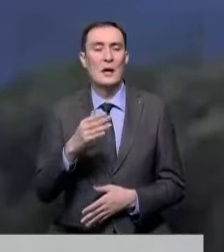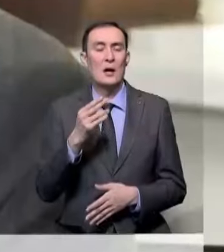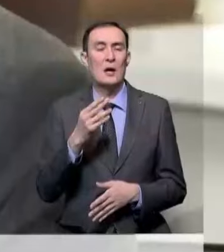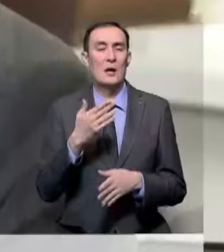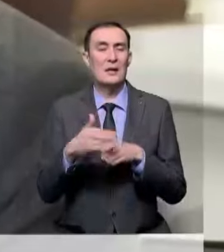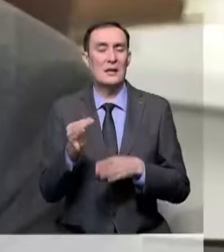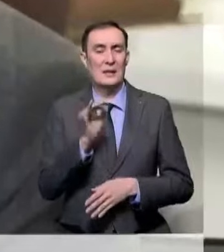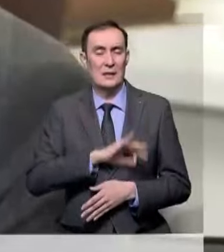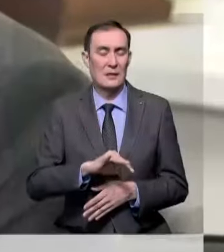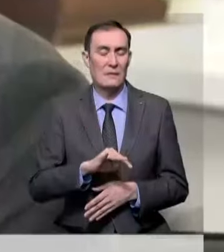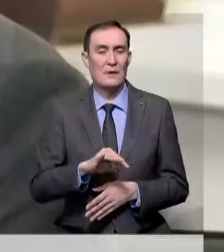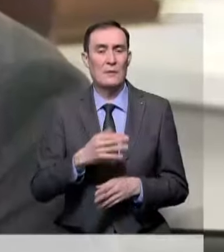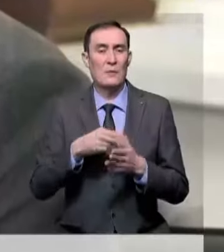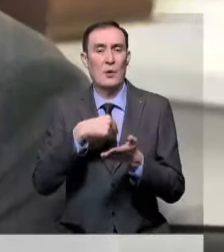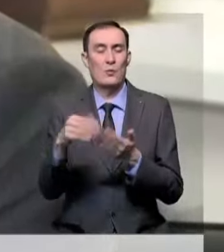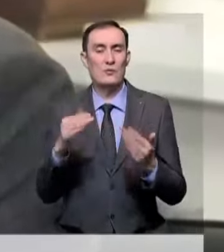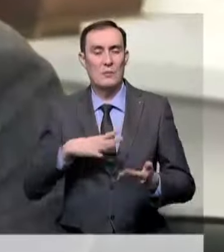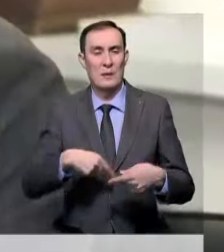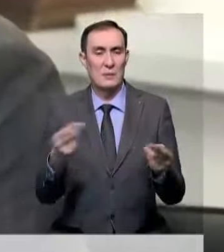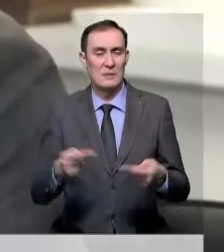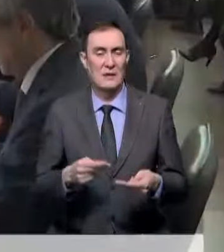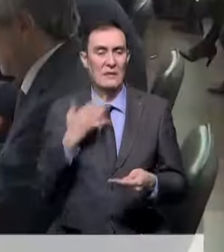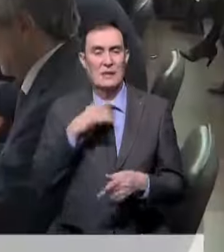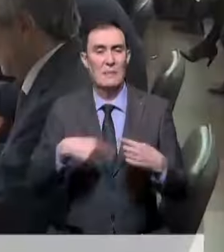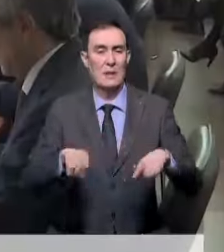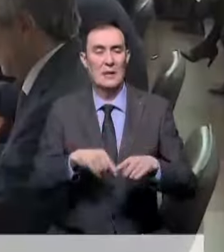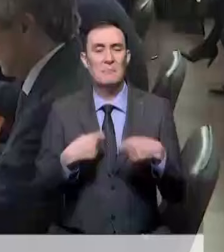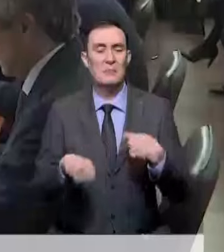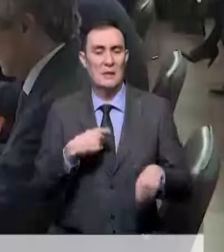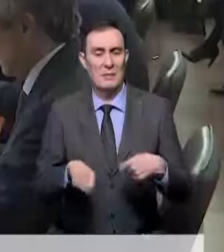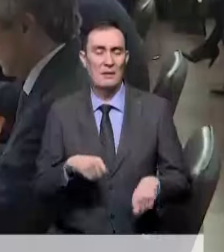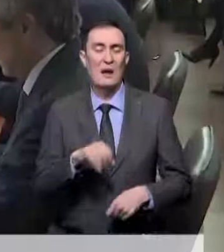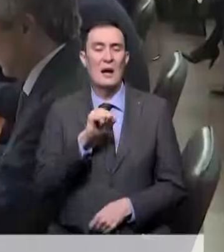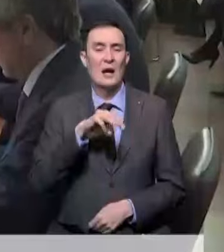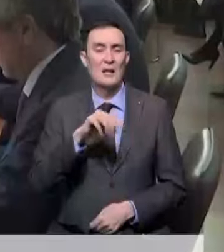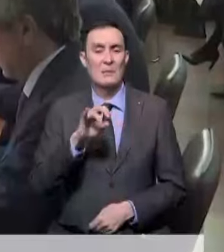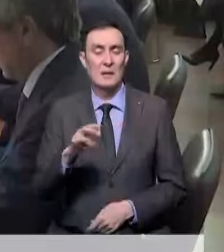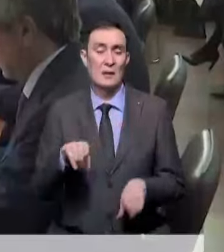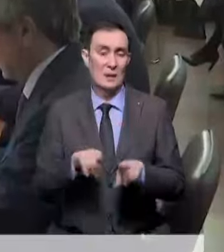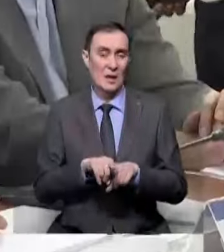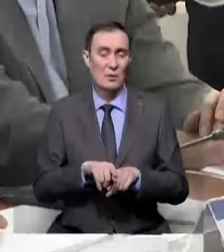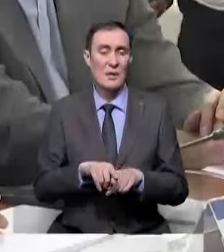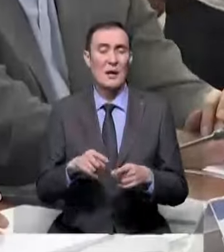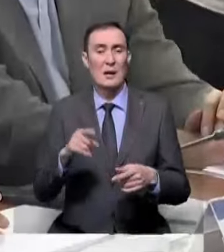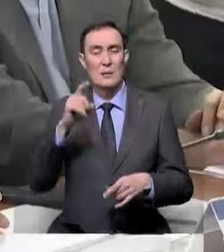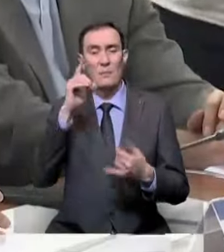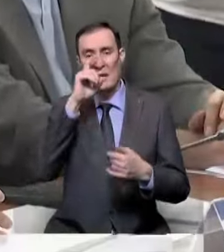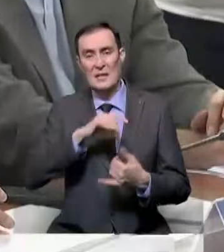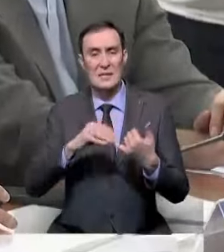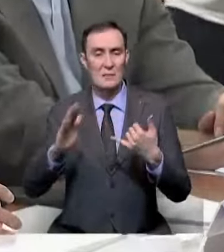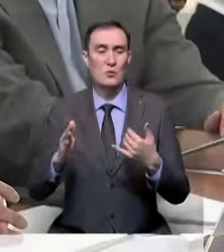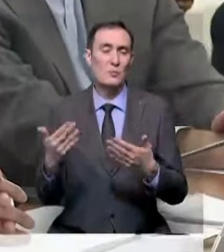кредитов. Соглашение об их покупке сегодня подписали в Национальной палате предпринимателей Атамекен. Таким образом, деградированные земли